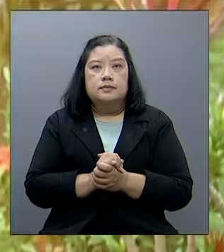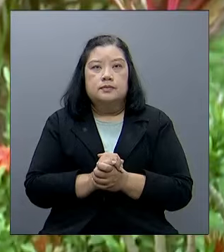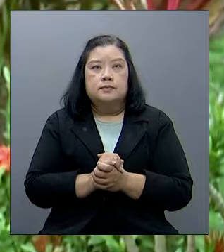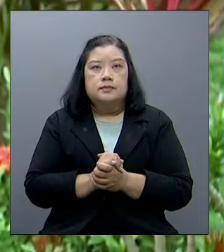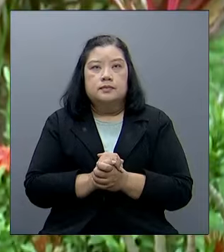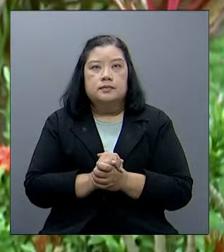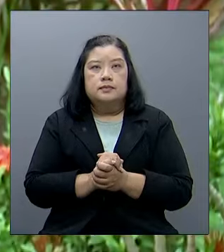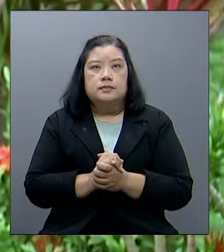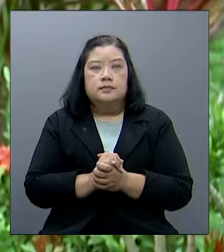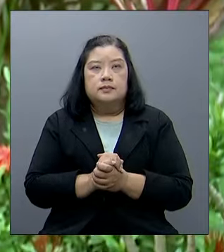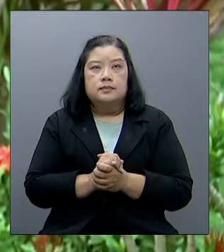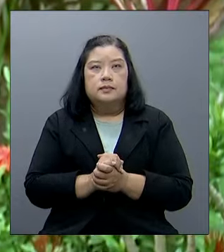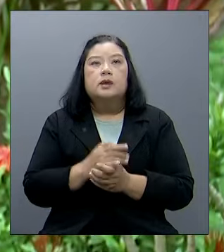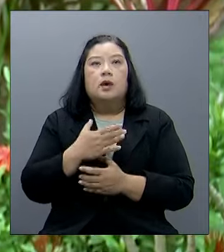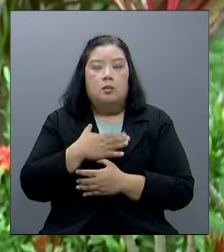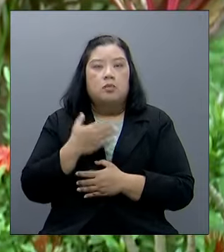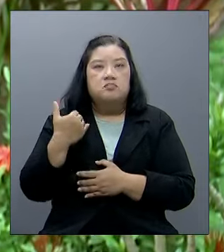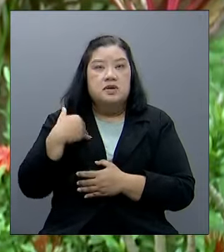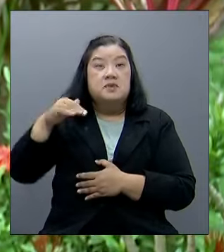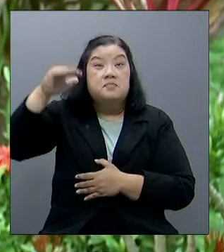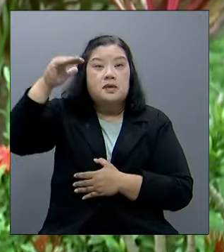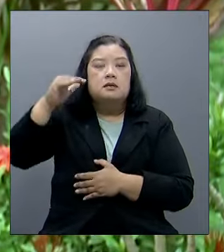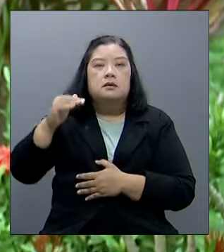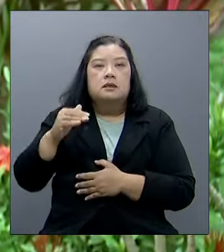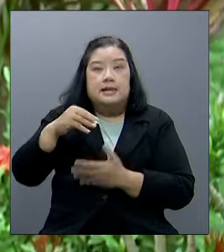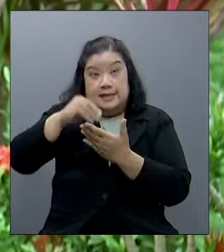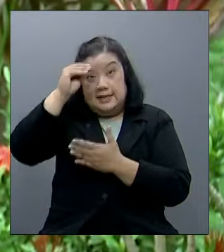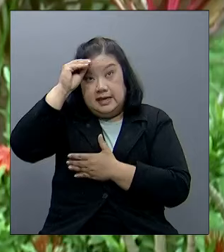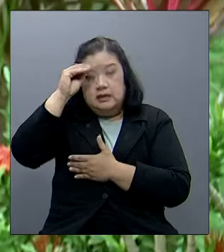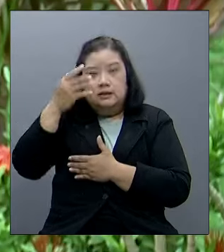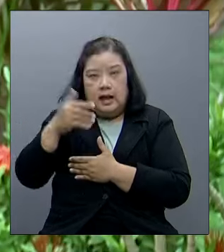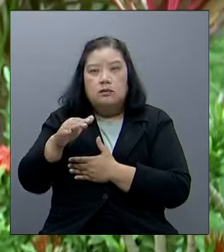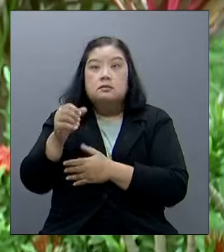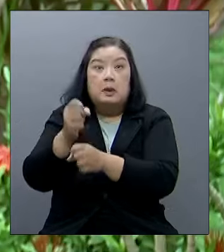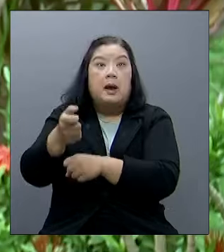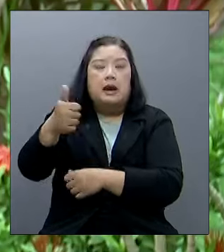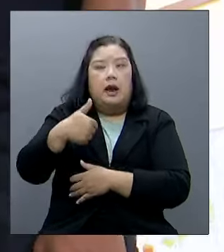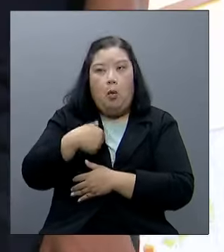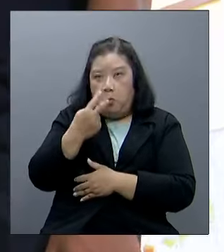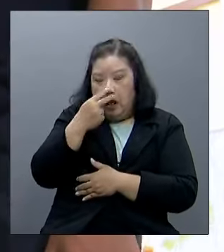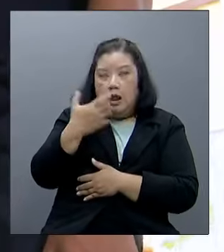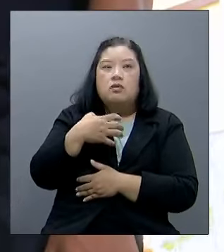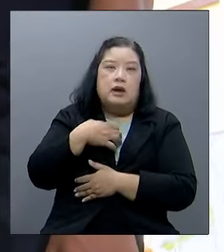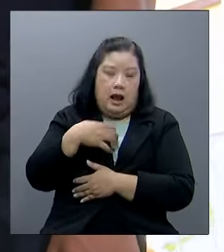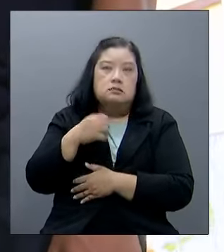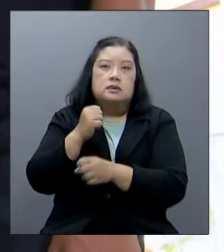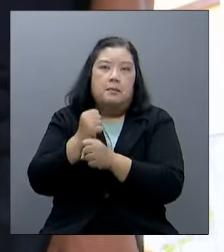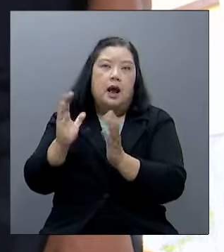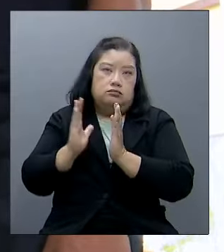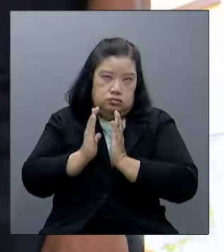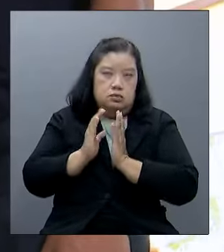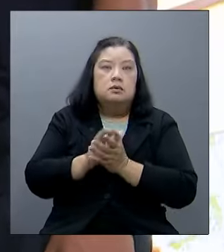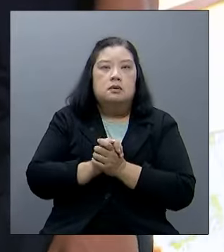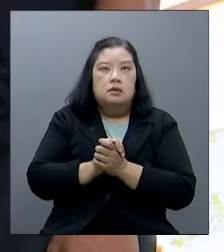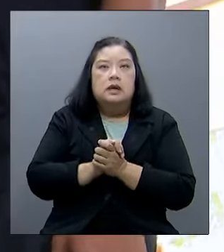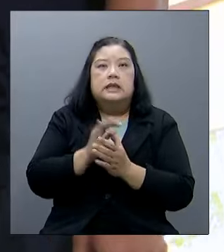ผมตามรุ่นพี่มาครับรุ่นพี่ที่มาที่นี่เขาได้งานทำครับเลยจะมาลองดูครับผมว่าการโรงแรม